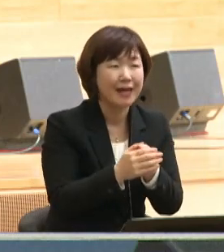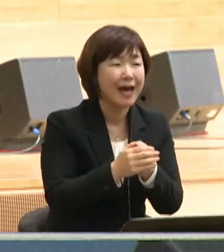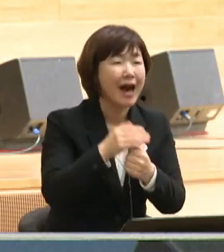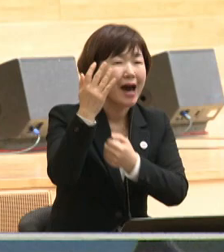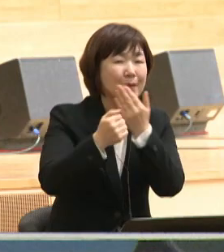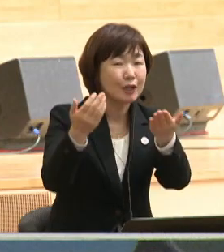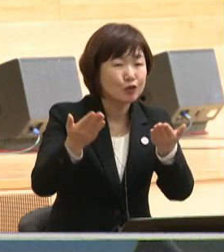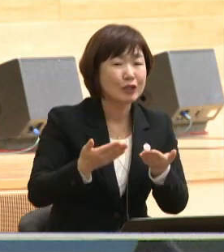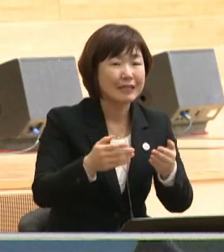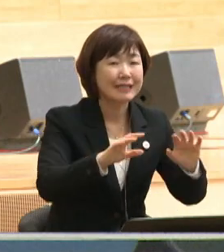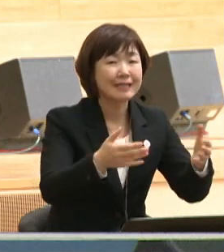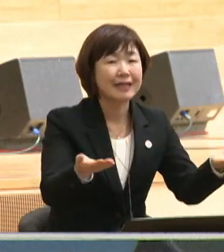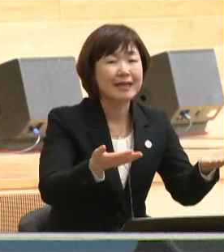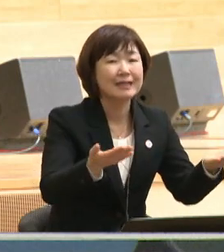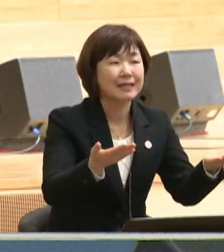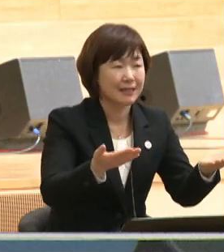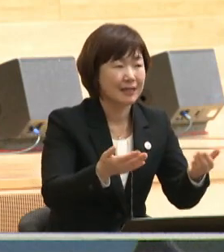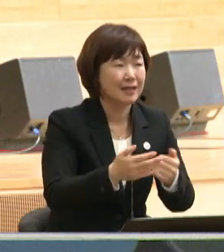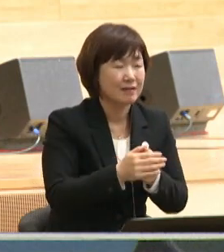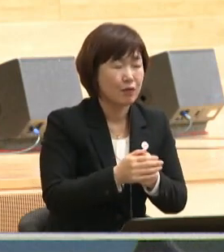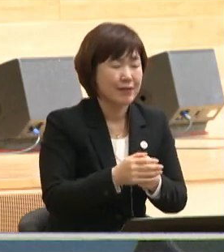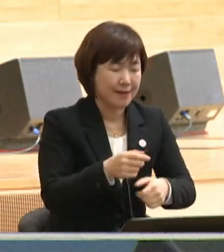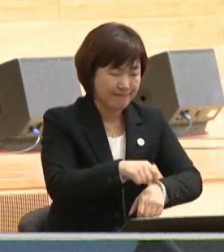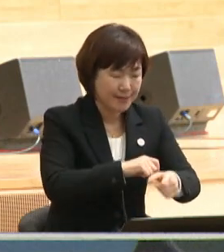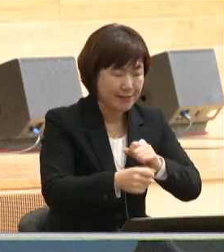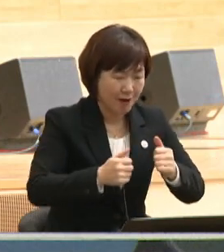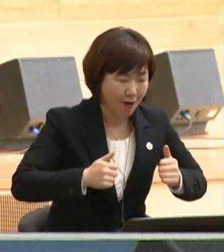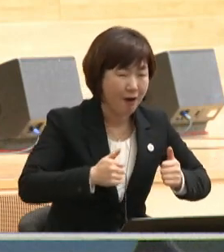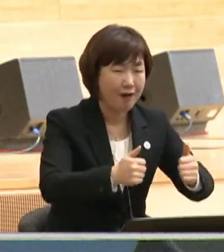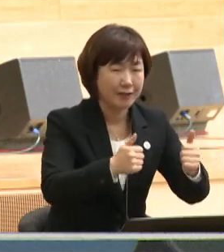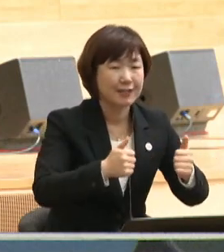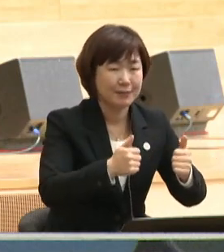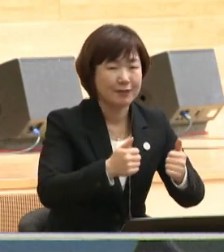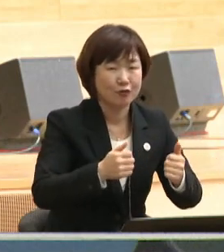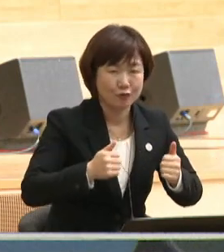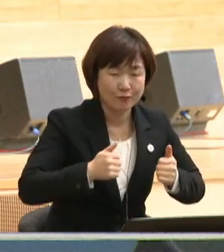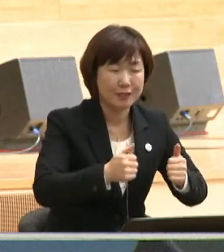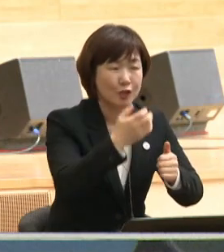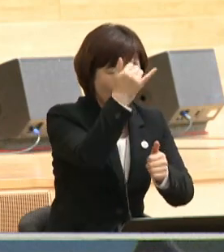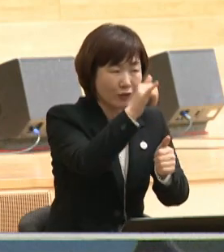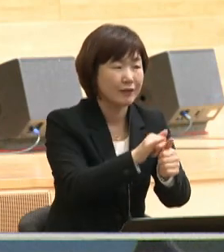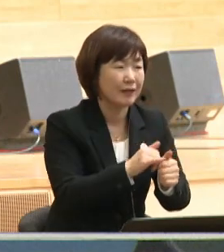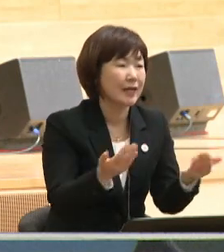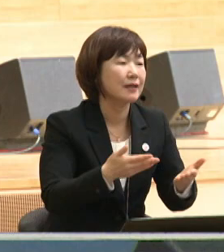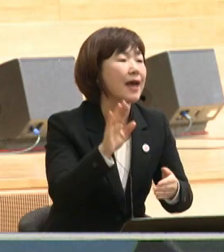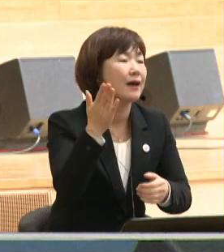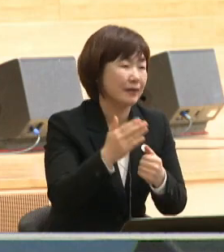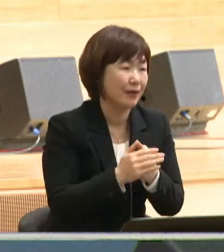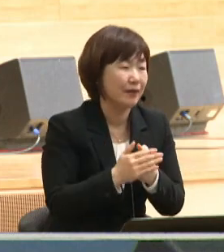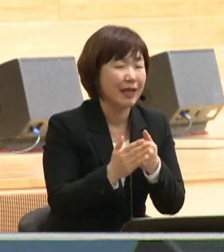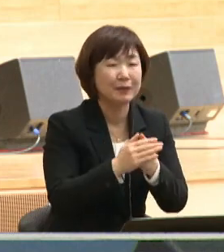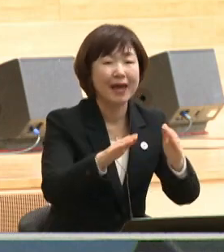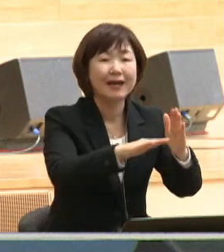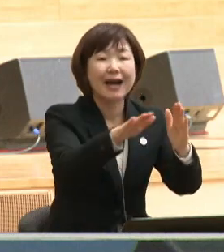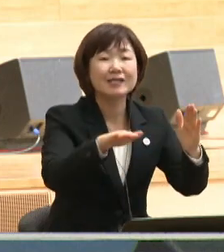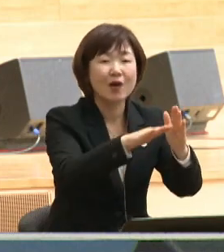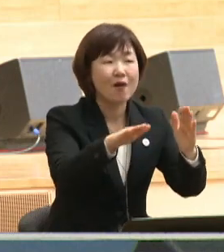허락하신 세상 속에서도 정말로 힘써 열심히 살아가야 되는 것이에요 다시 말해 가정이나